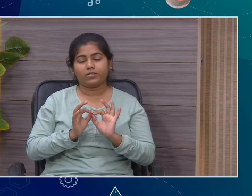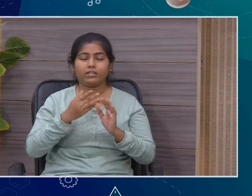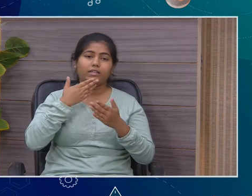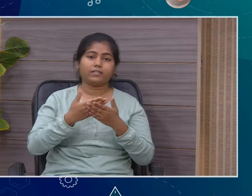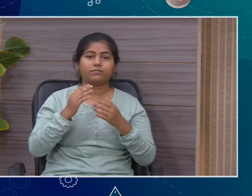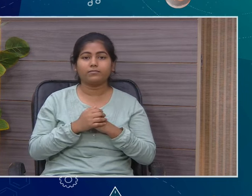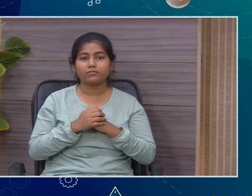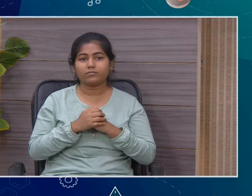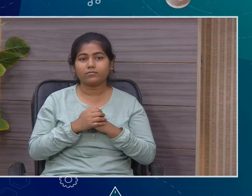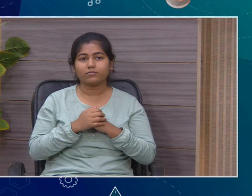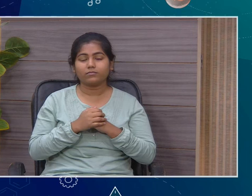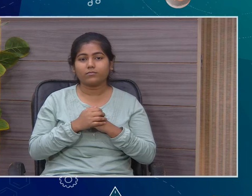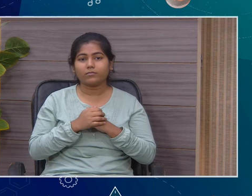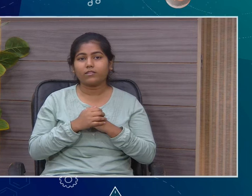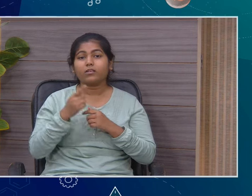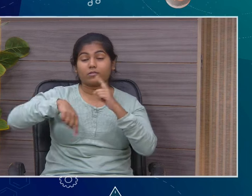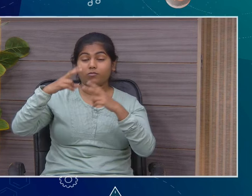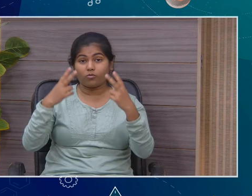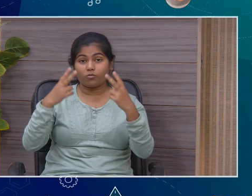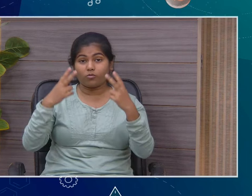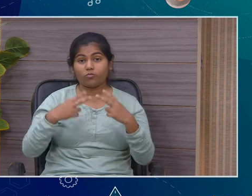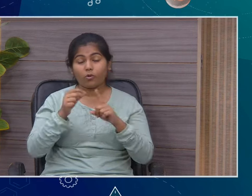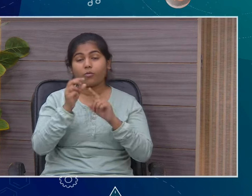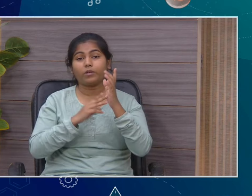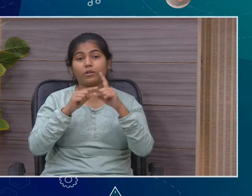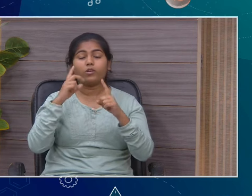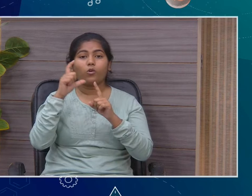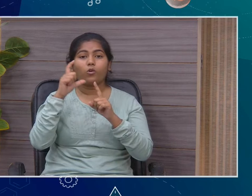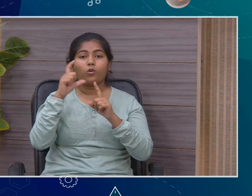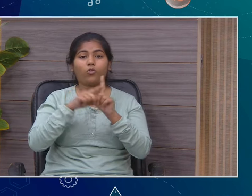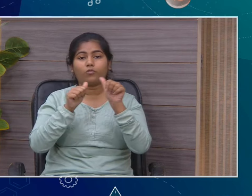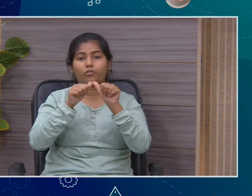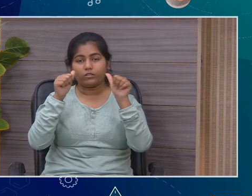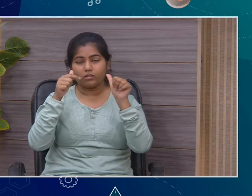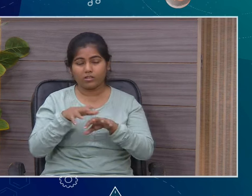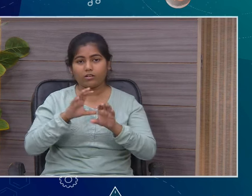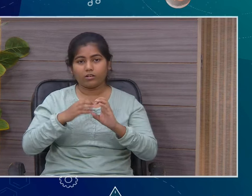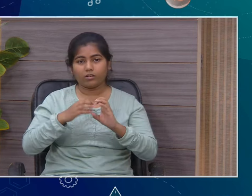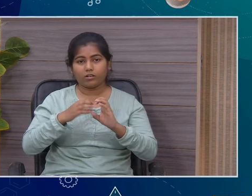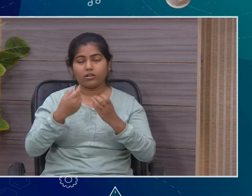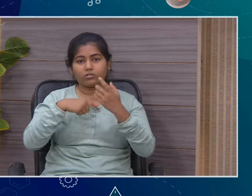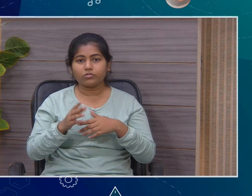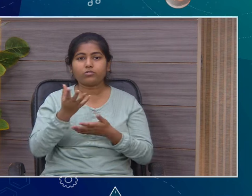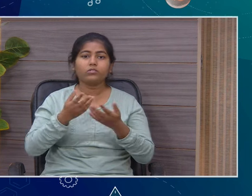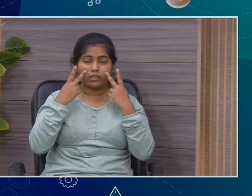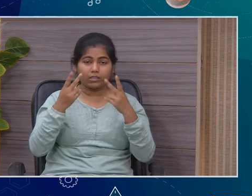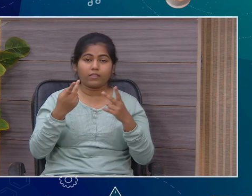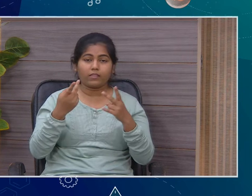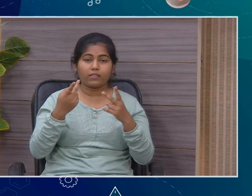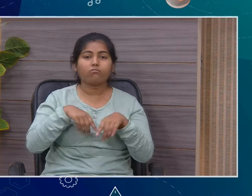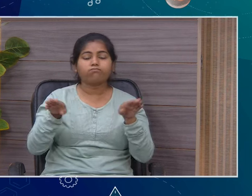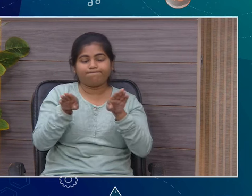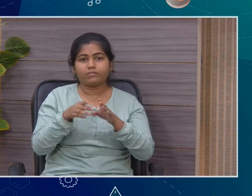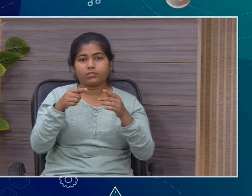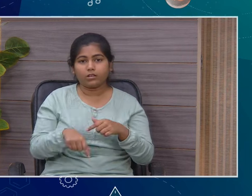बहुत शुक्रिया। मैं अपने सभी दर्शकों को बता दूं, आप पीएम ई विद्या चैनल पर हमारा ये समावेशी कक्षा का सत्र देख रहे थे जो अब समाप्ति की